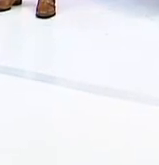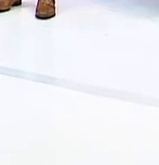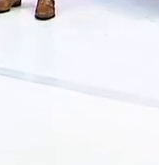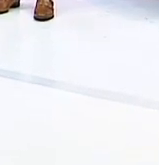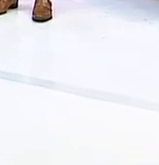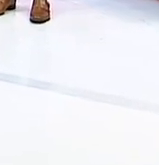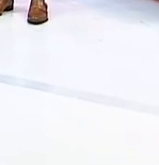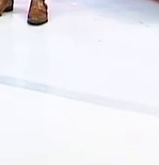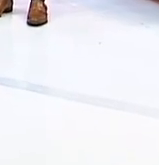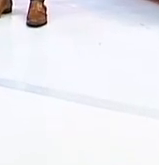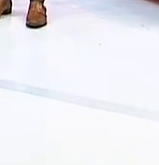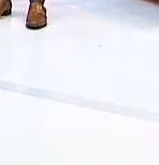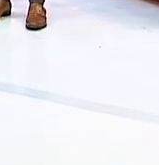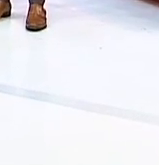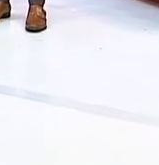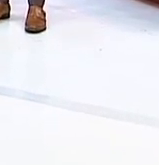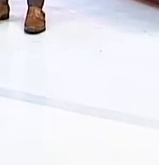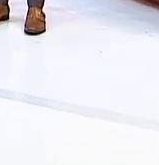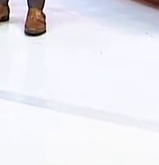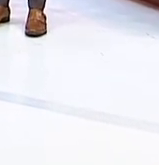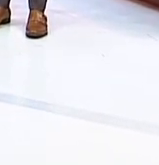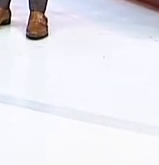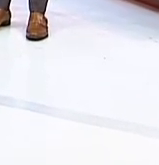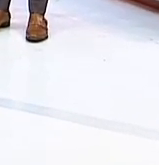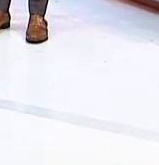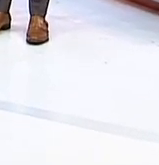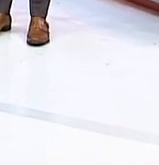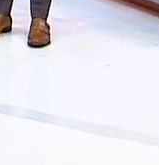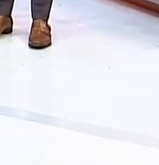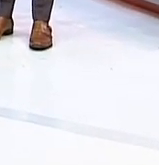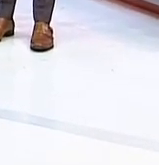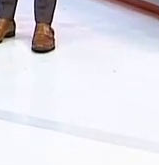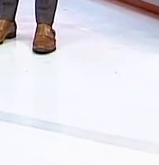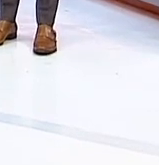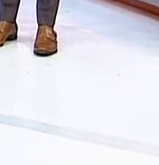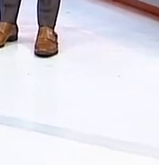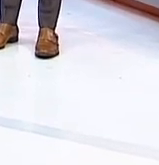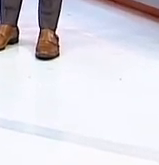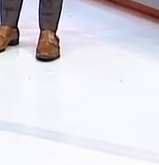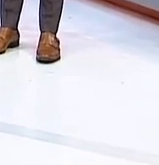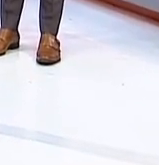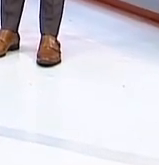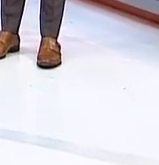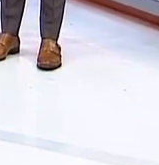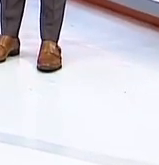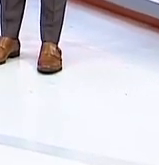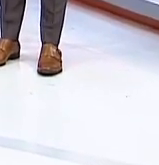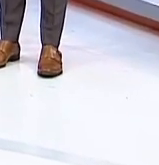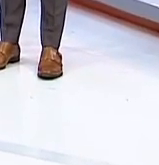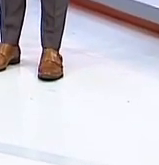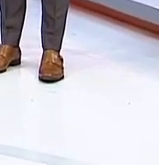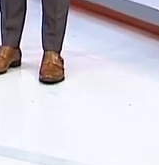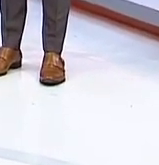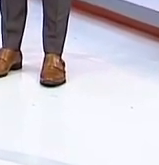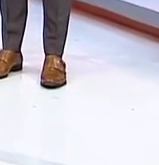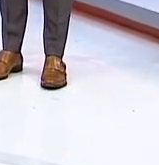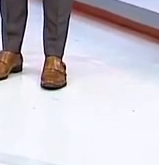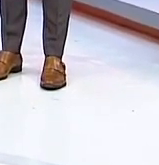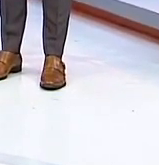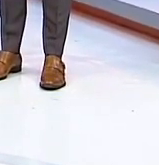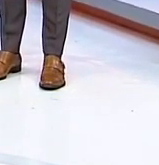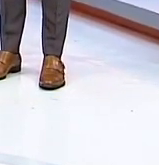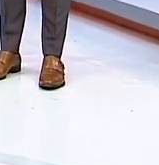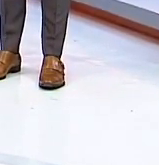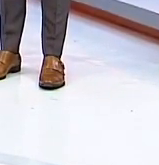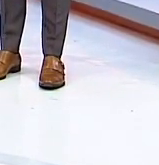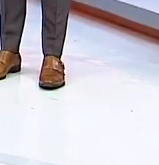Sa unang weekend na pinapayagan ng muling lumabas ang mga bata, pamipamilya ang dumagsa sa Dolomite Beach sa Maynila. May ilang natuwa na nakalabas